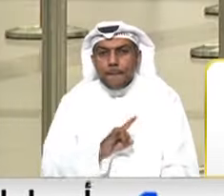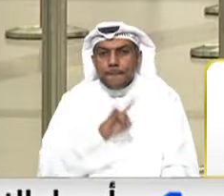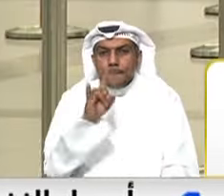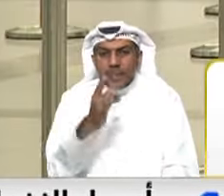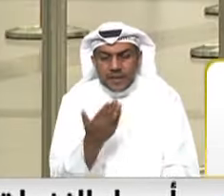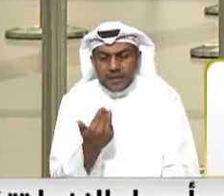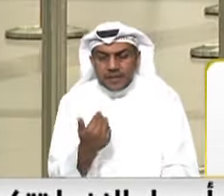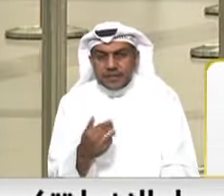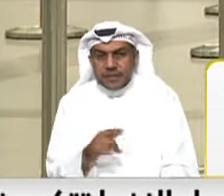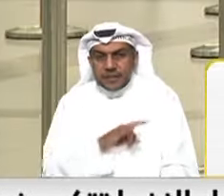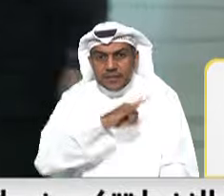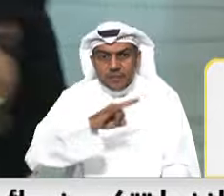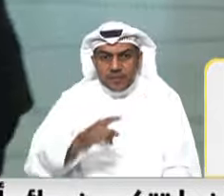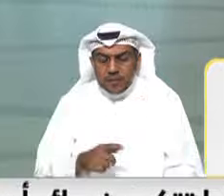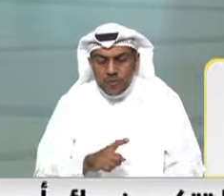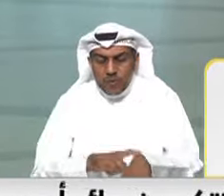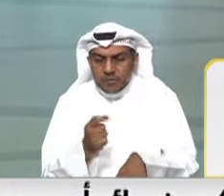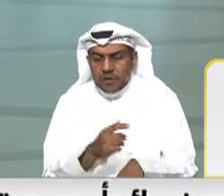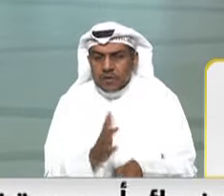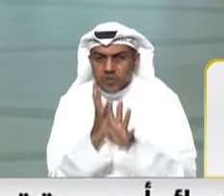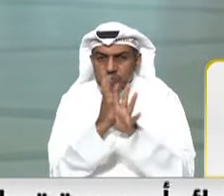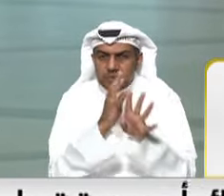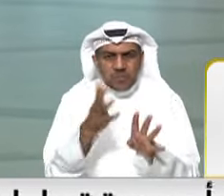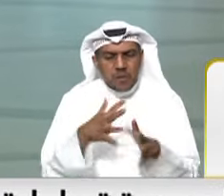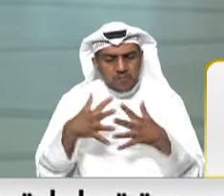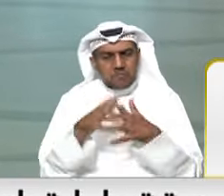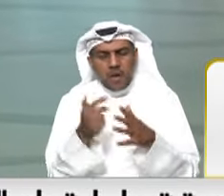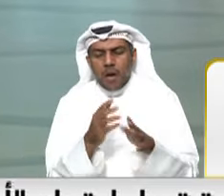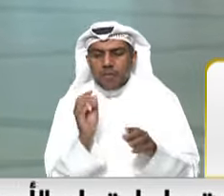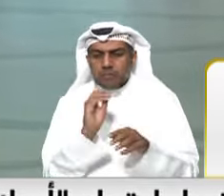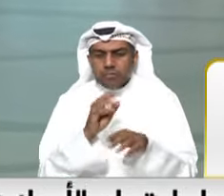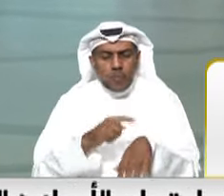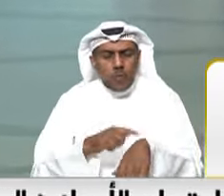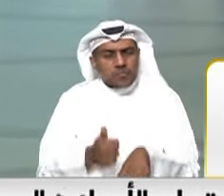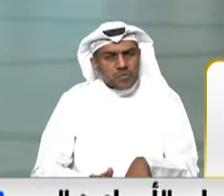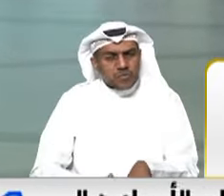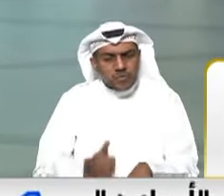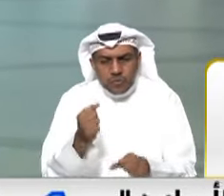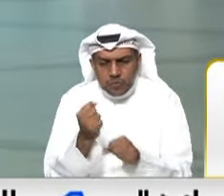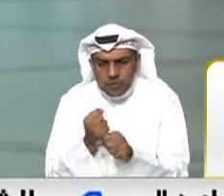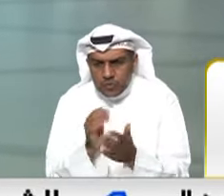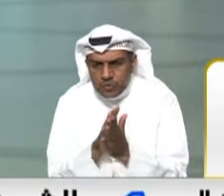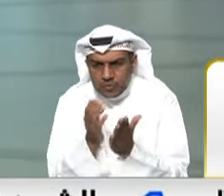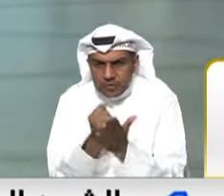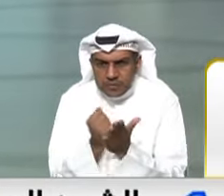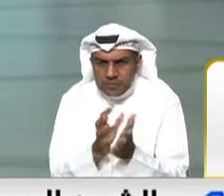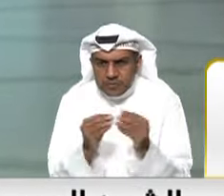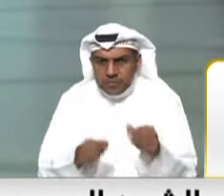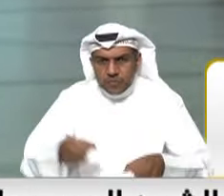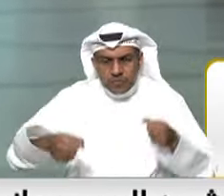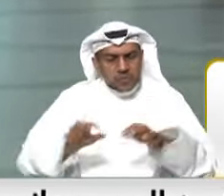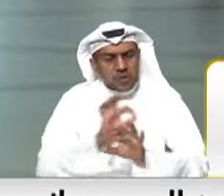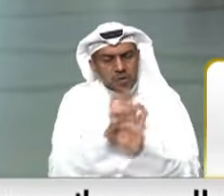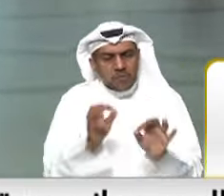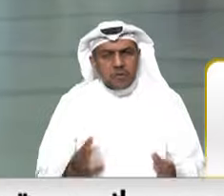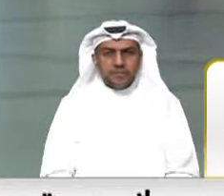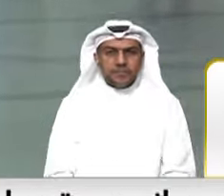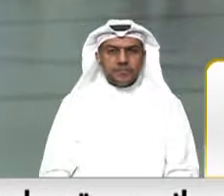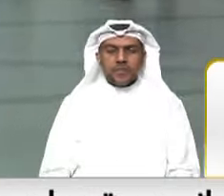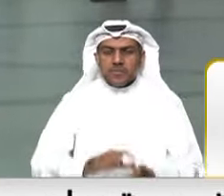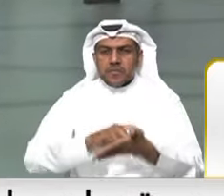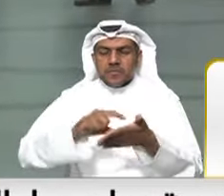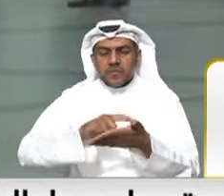قبل الإغلاع لتسهيل إجراءات كلها، ويكون عنده الوقت الكافي أن يخلص أمور الإجراءات السفر وإصدار البوردينج.